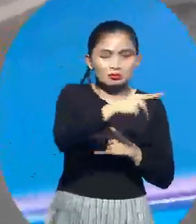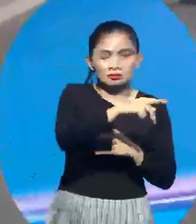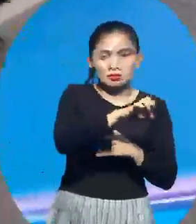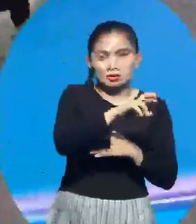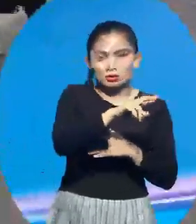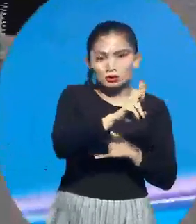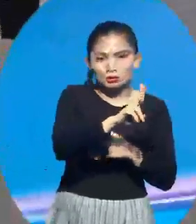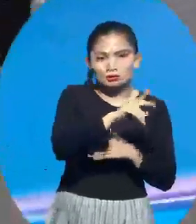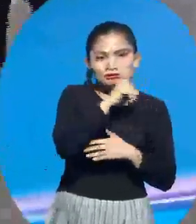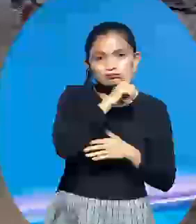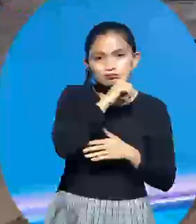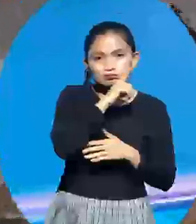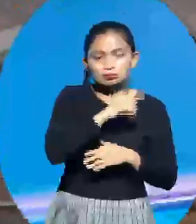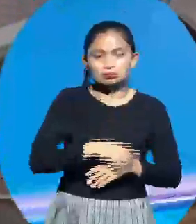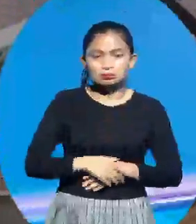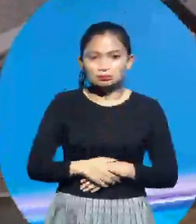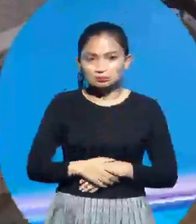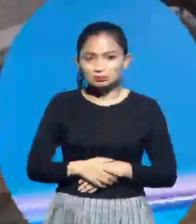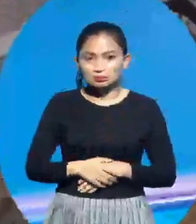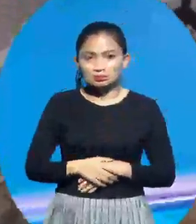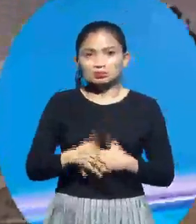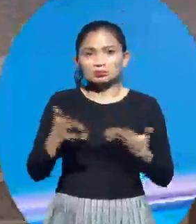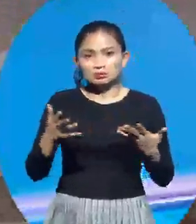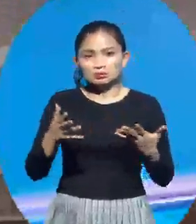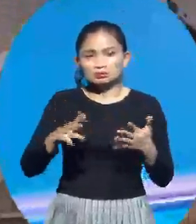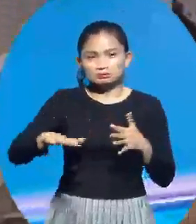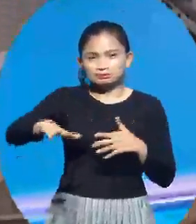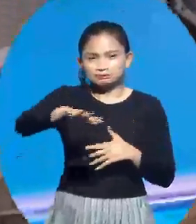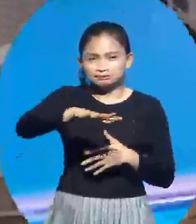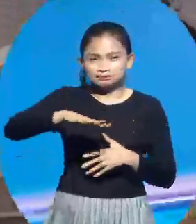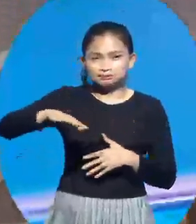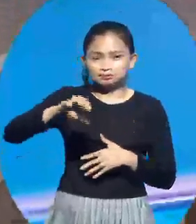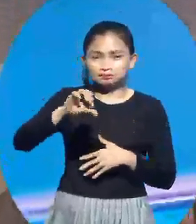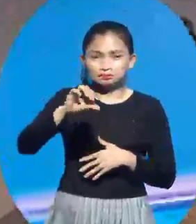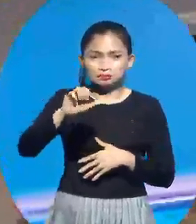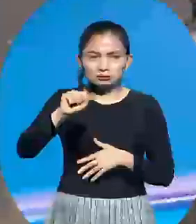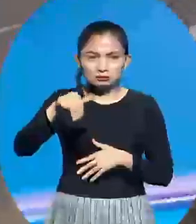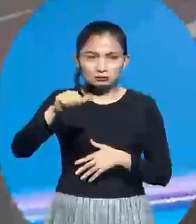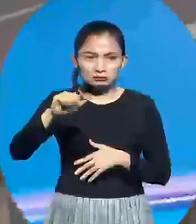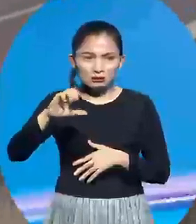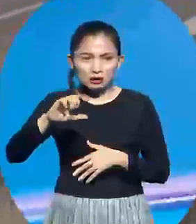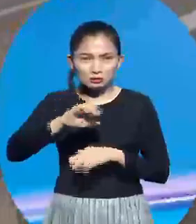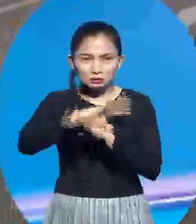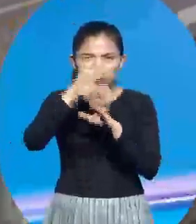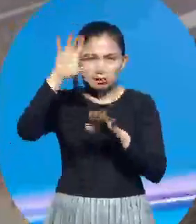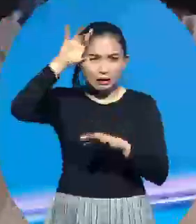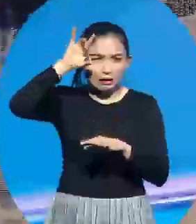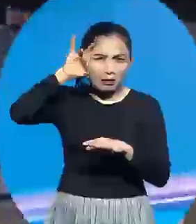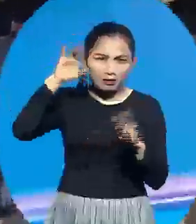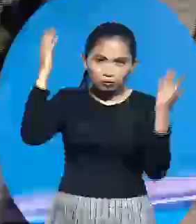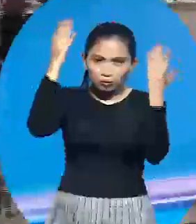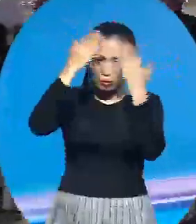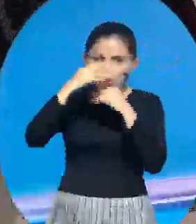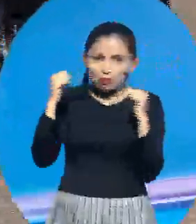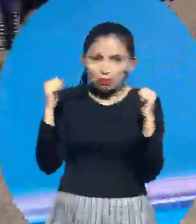sa mạc Atacama, một trong những sa mạc khô cằn nhất hành tinh với cái nóng gay gắt vào ban ngày và lạnh dữ dội vào ban đêm. Nhiều người